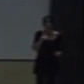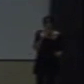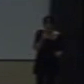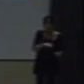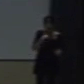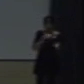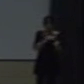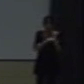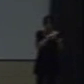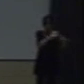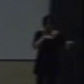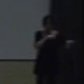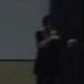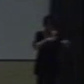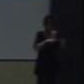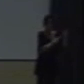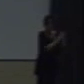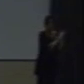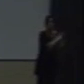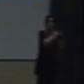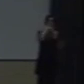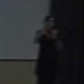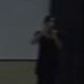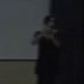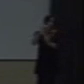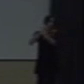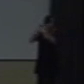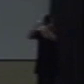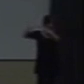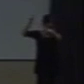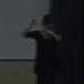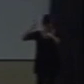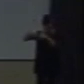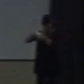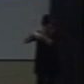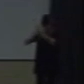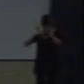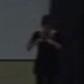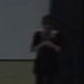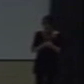mitjans. Això es diu periodisme de fons, el que tu comentaves. Home,